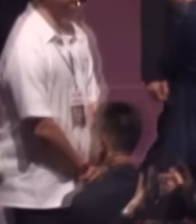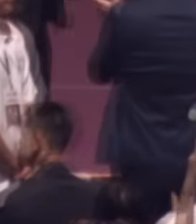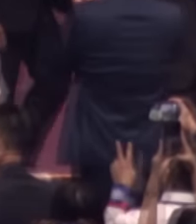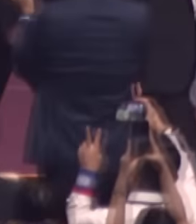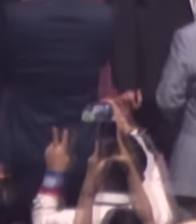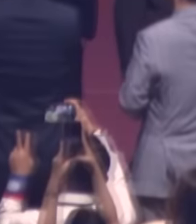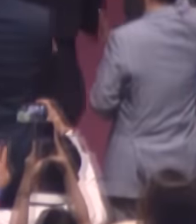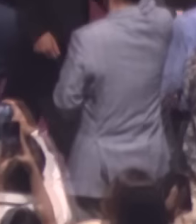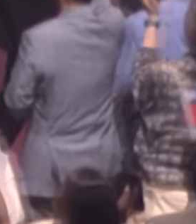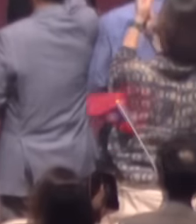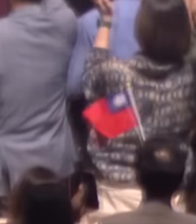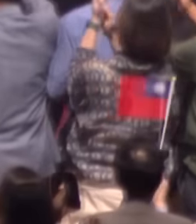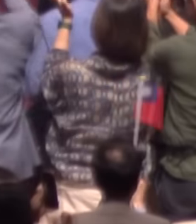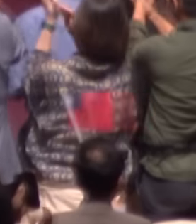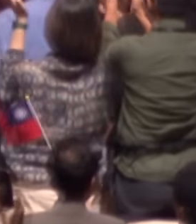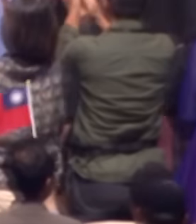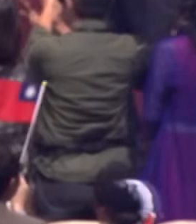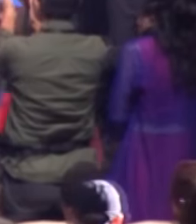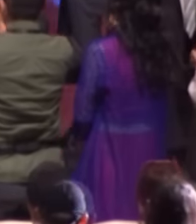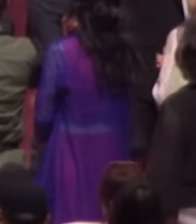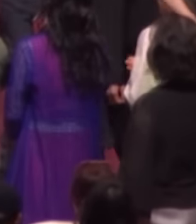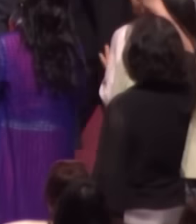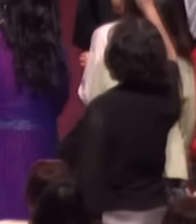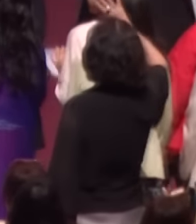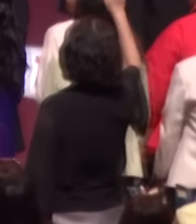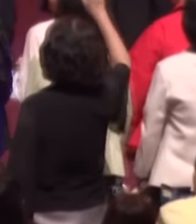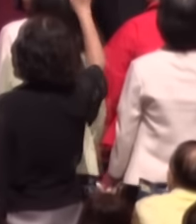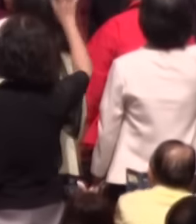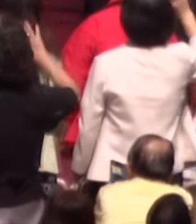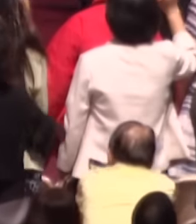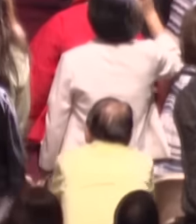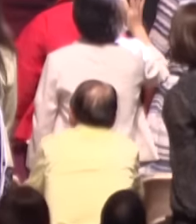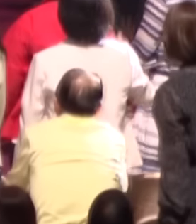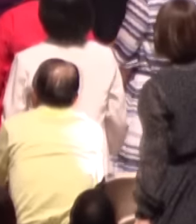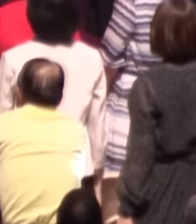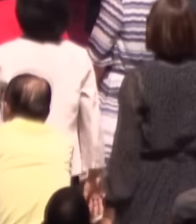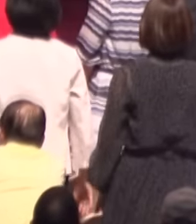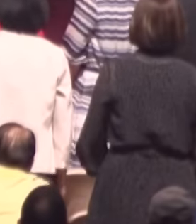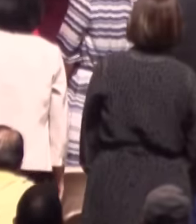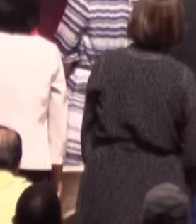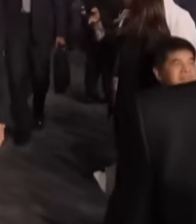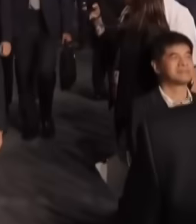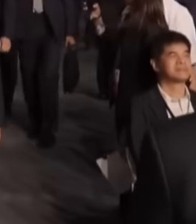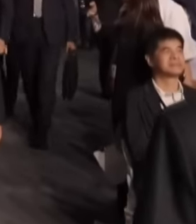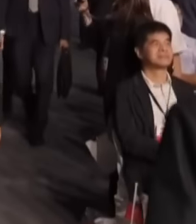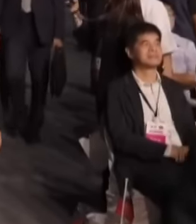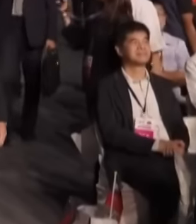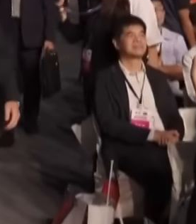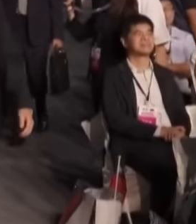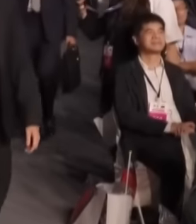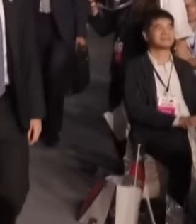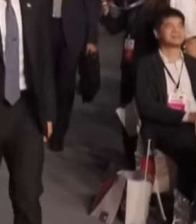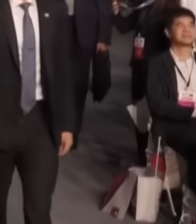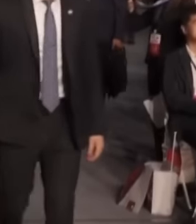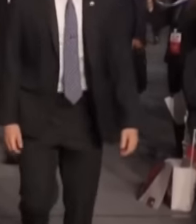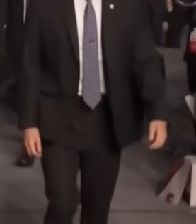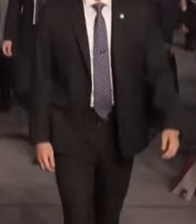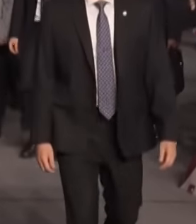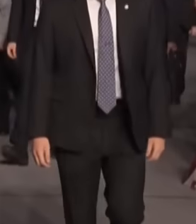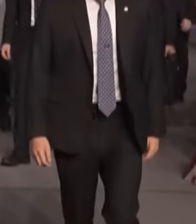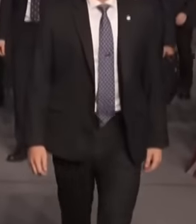国了。他这样讲，国民党不是很难堪。所以我觉得他不动辄得咎。那我觉得赖清德其实你看他从520就职以